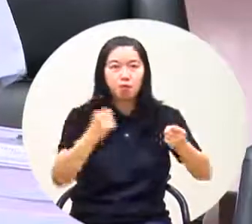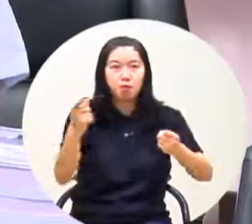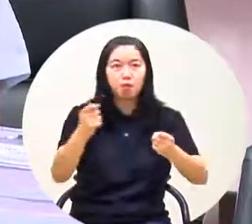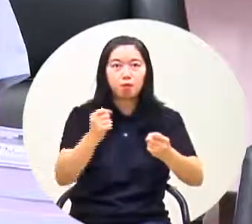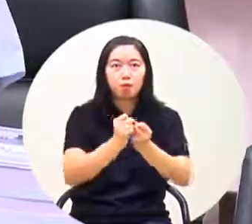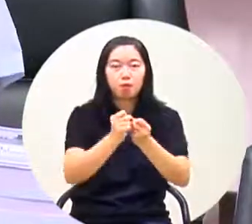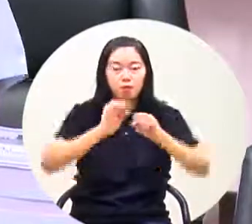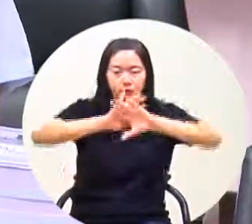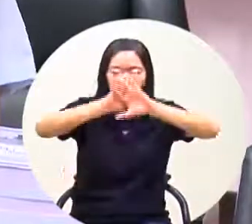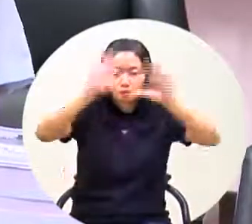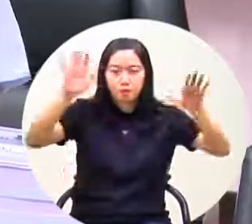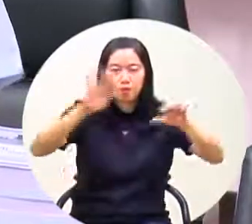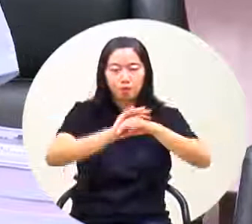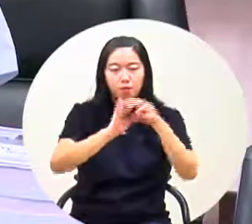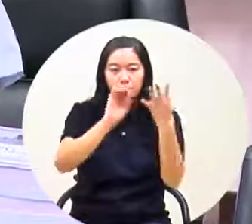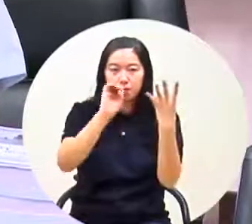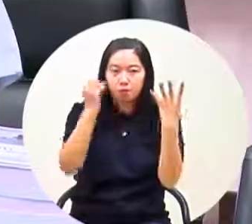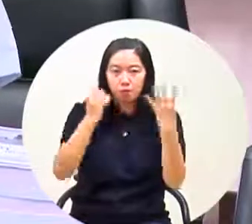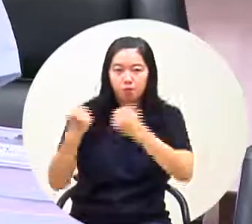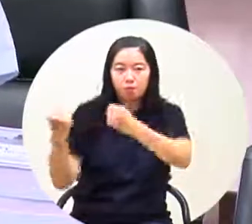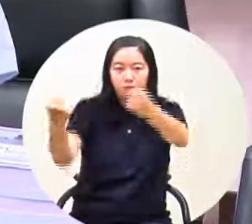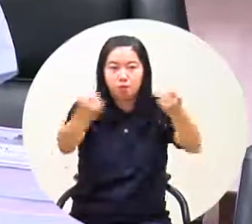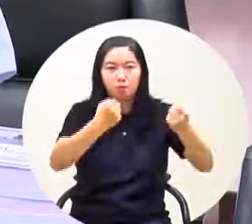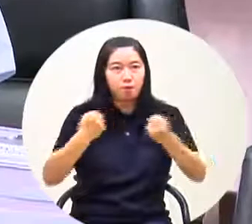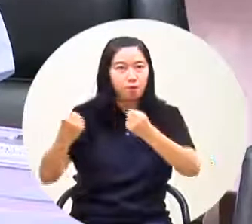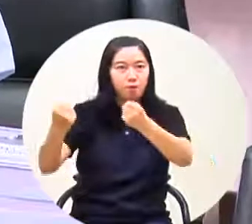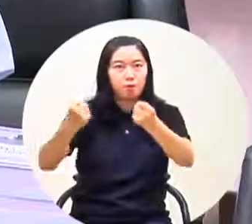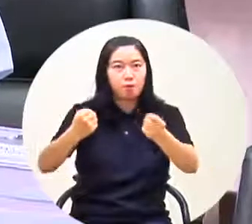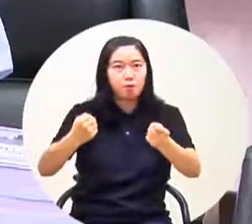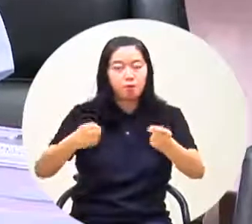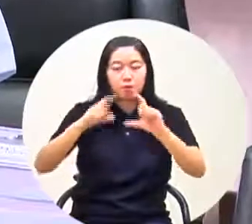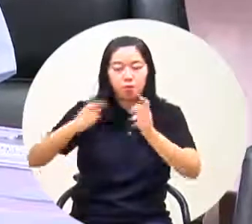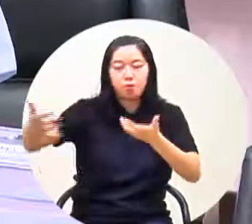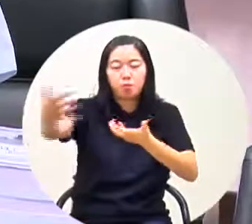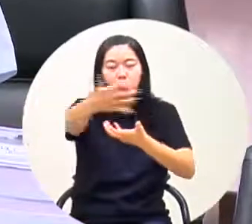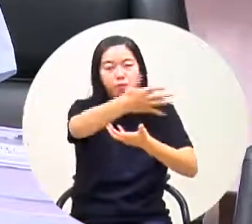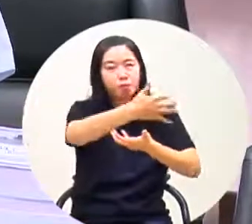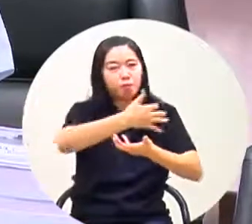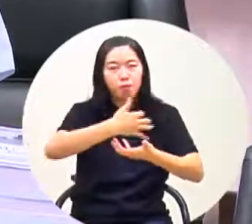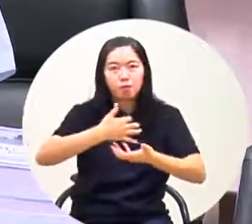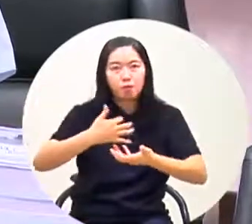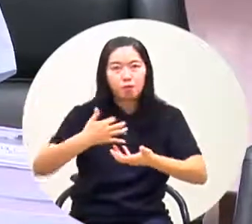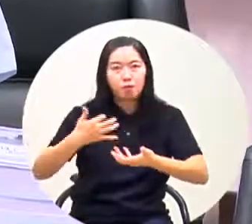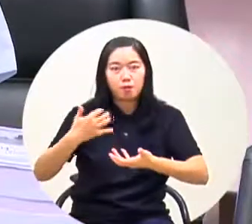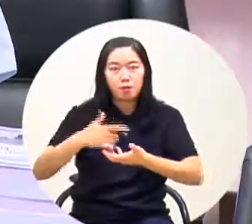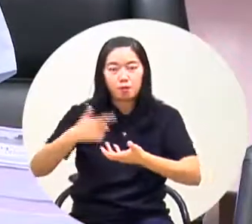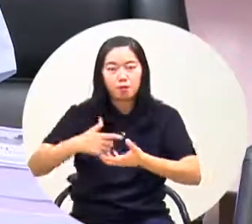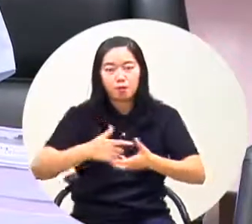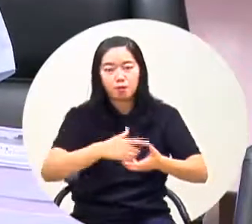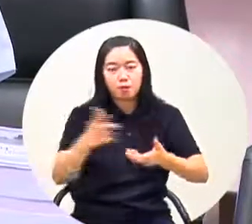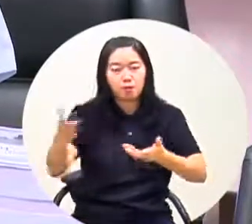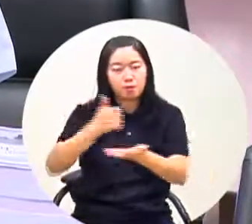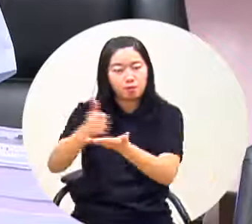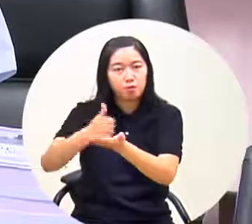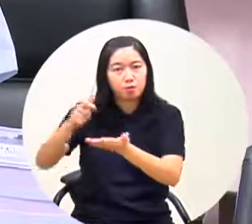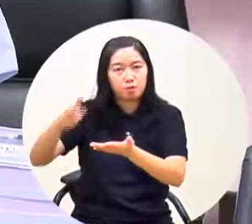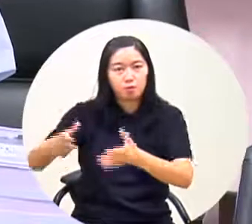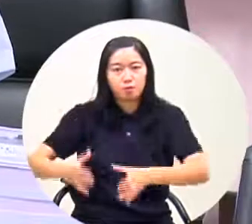始啊，出车伊苦甲安尼收收长啊，拢要一路过车来，一路分那路吼，拢会使差